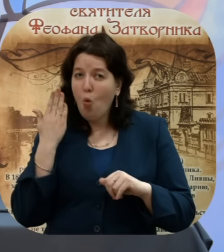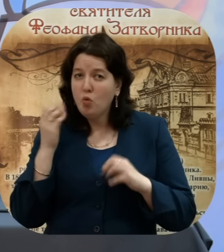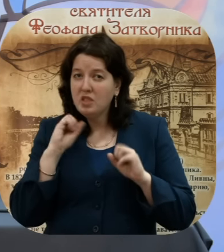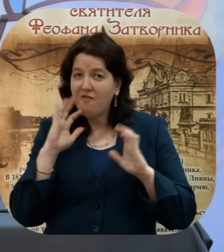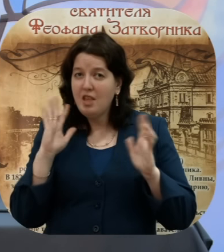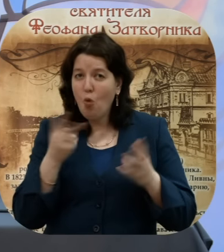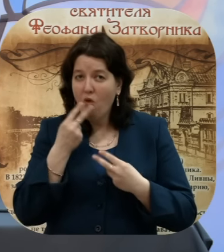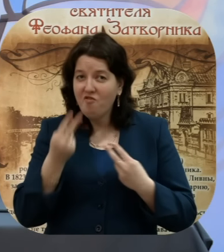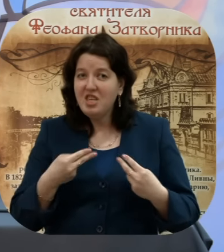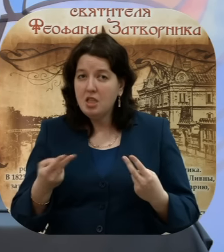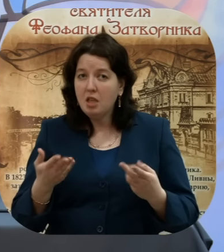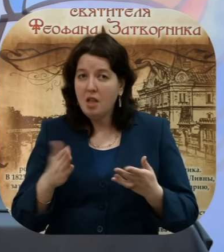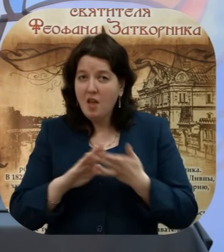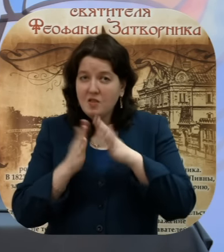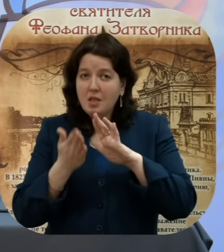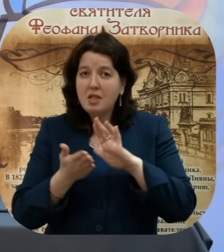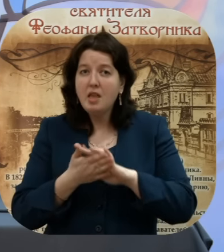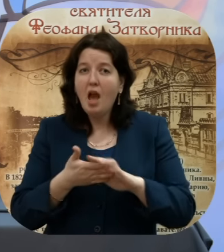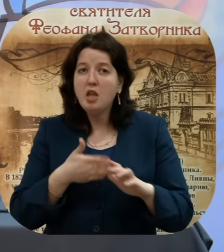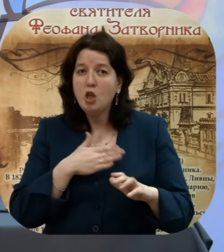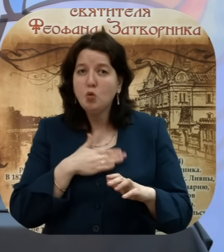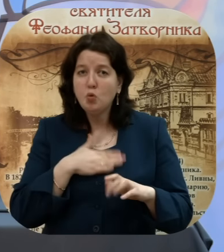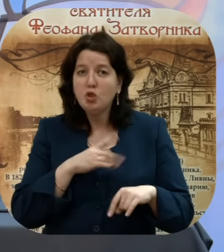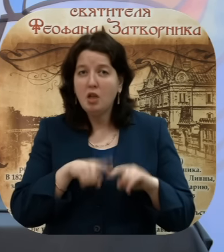состояние души родителей.